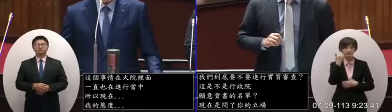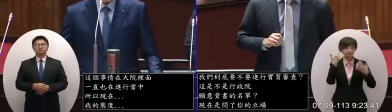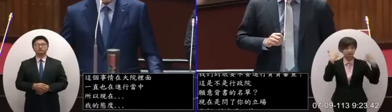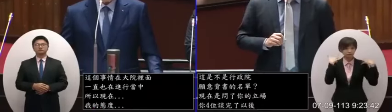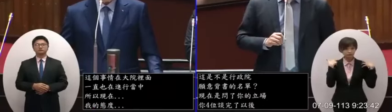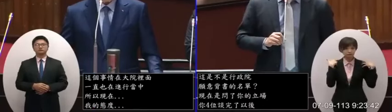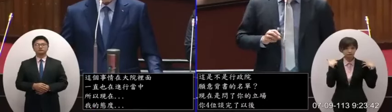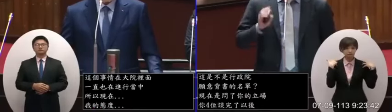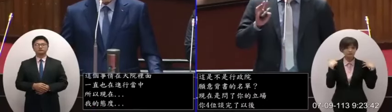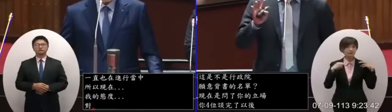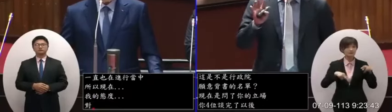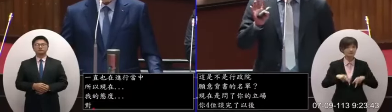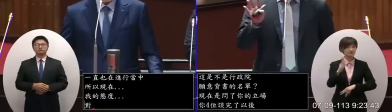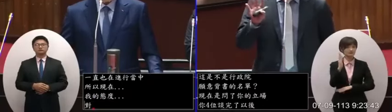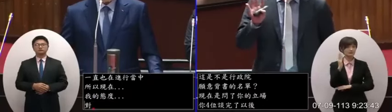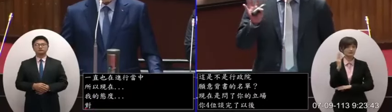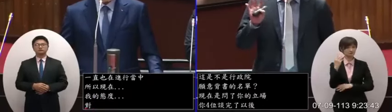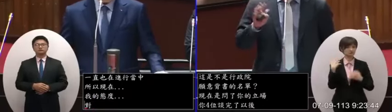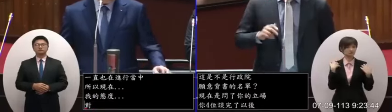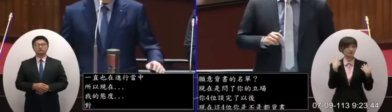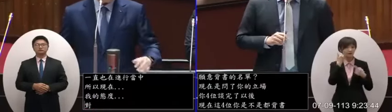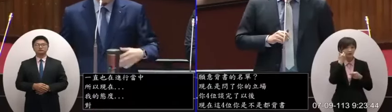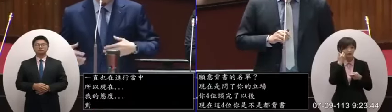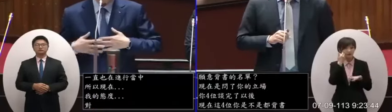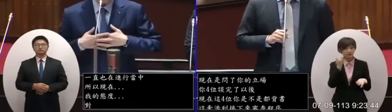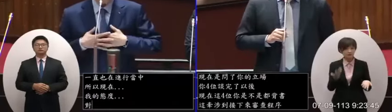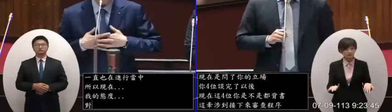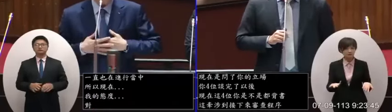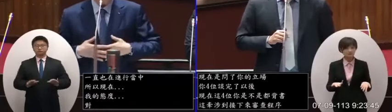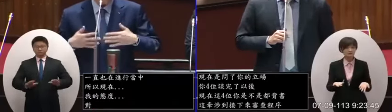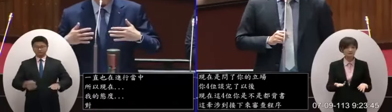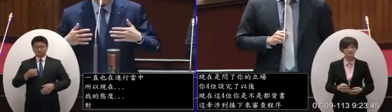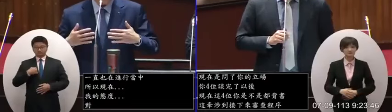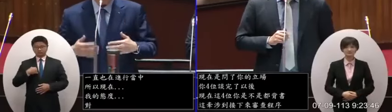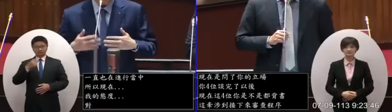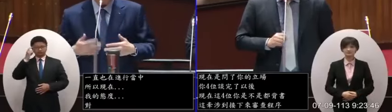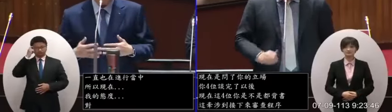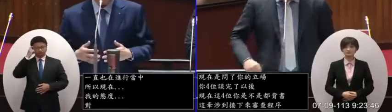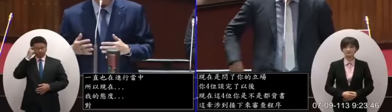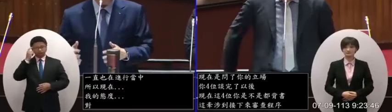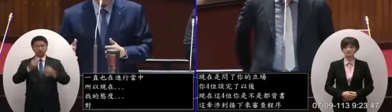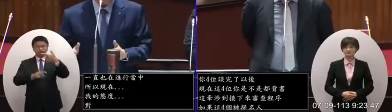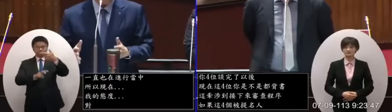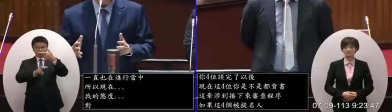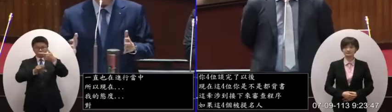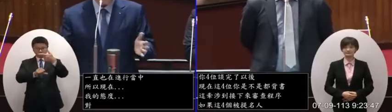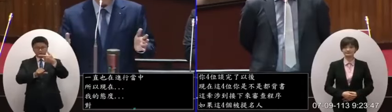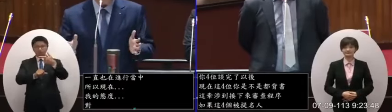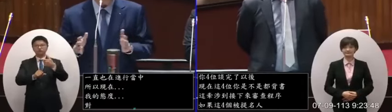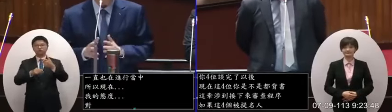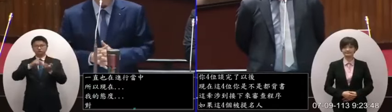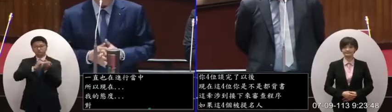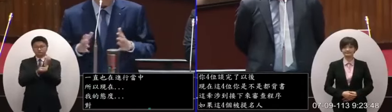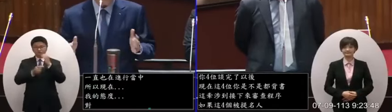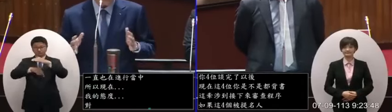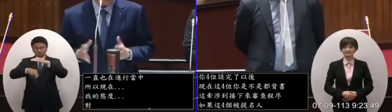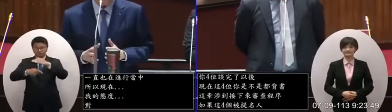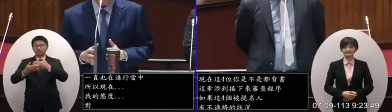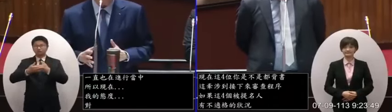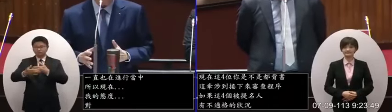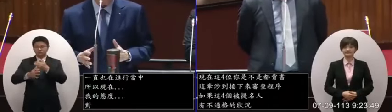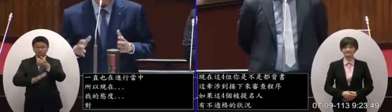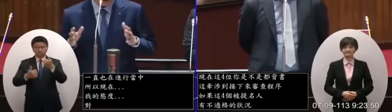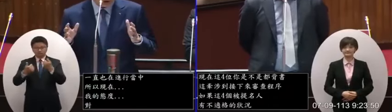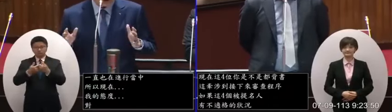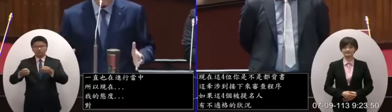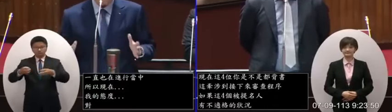个行政责任嘛？我相信我这个问题非常公平。 现在我的态度是，既然6月25号程序委员会大院的程序委员会曾经就讨